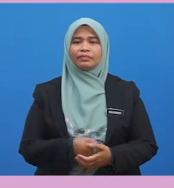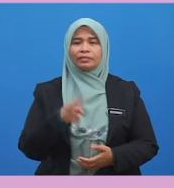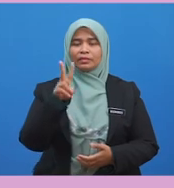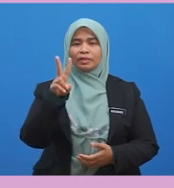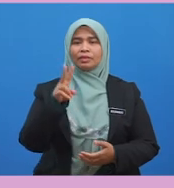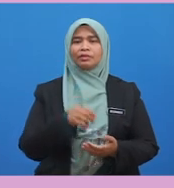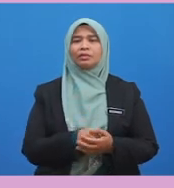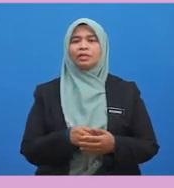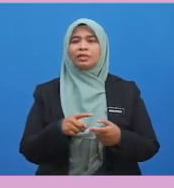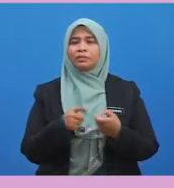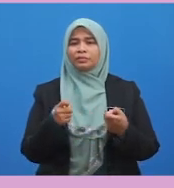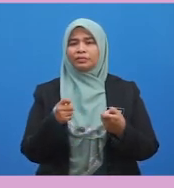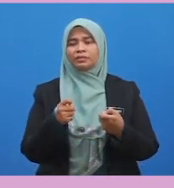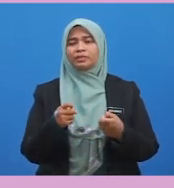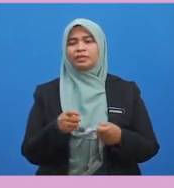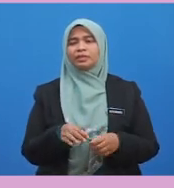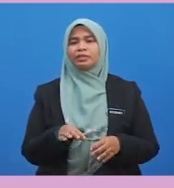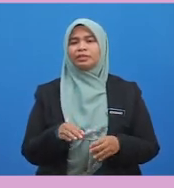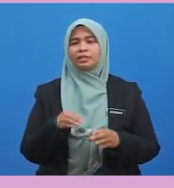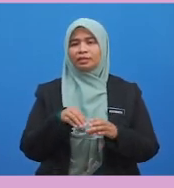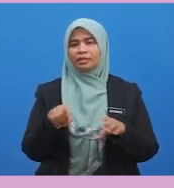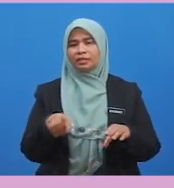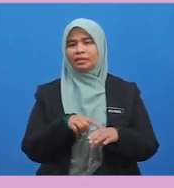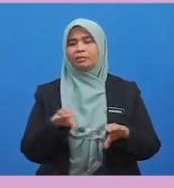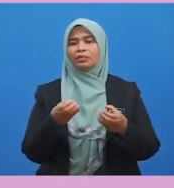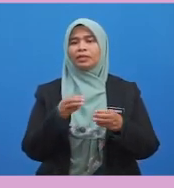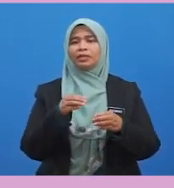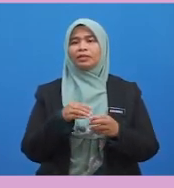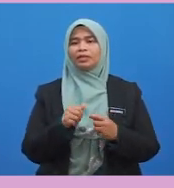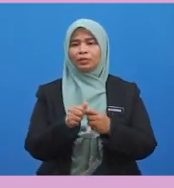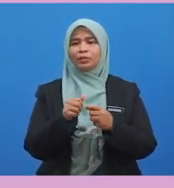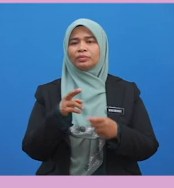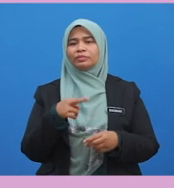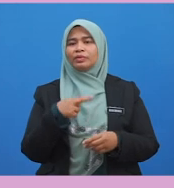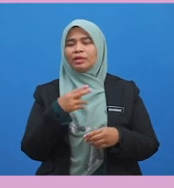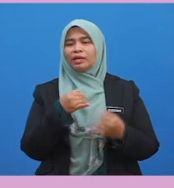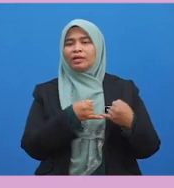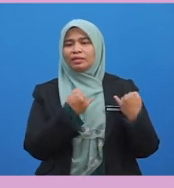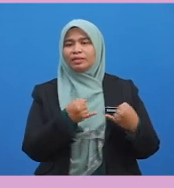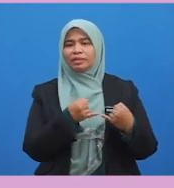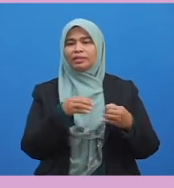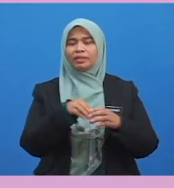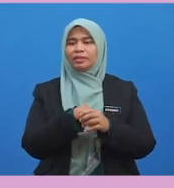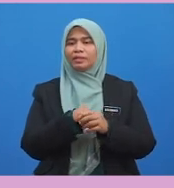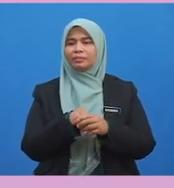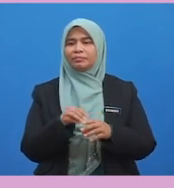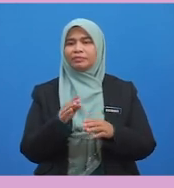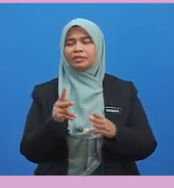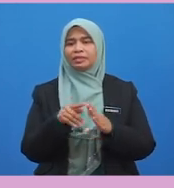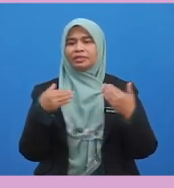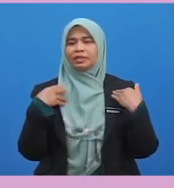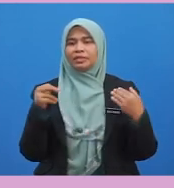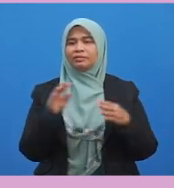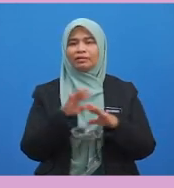2. Keputusan dibuat dengan mengikut suara hati dalam keadaan tiada apa-apa